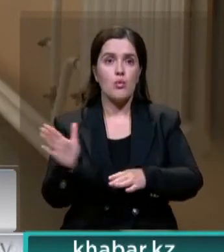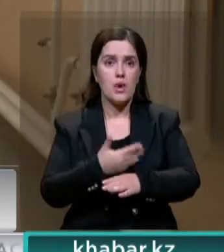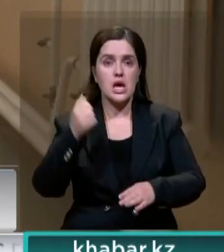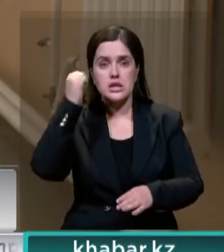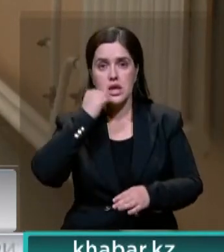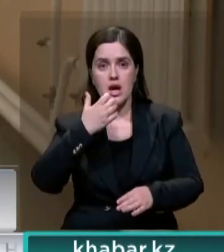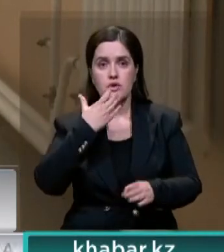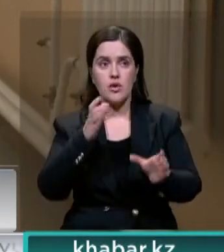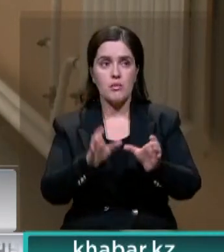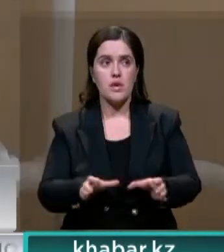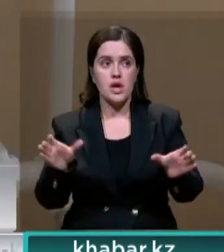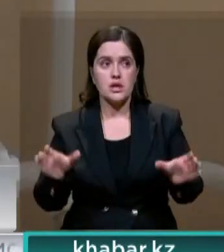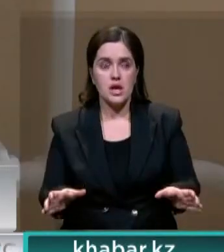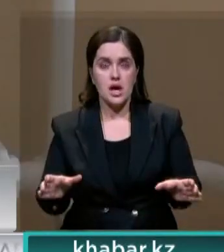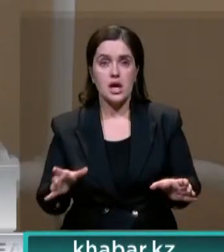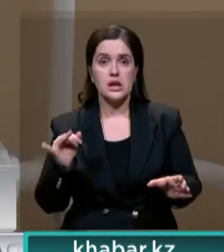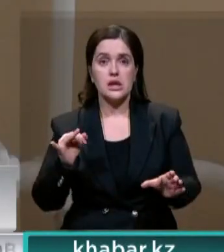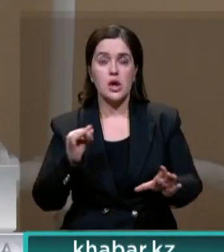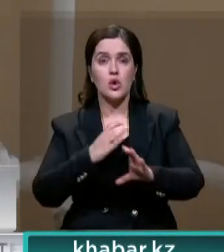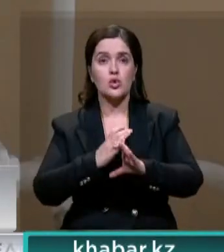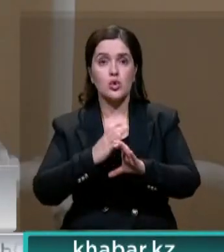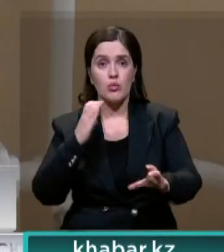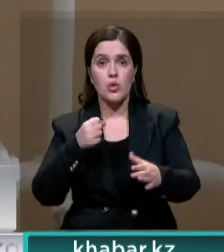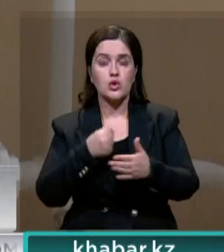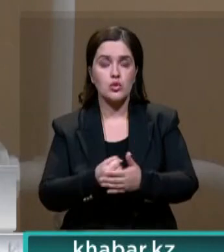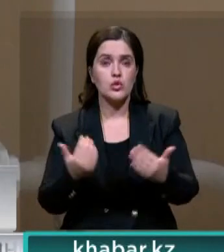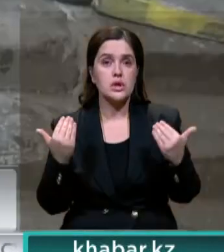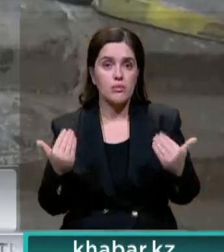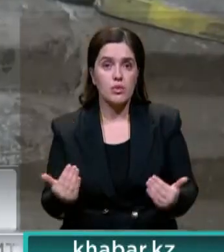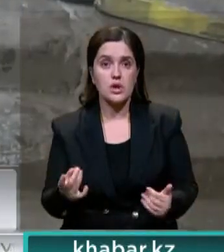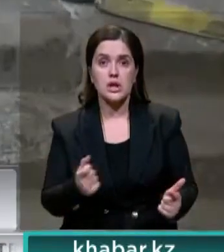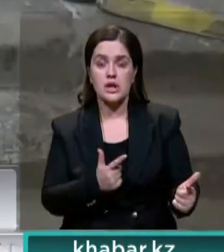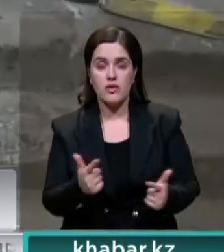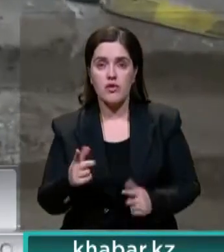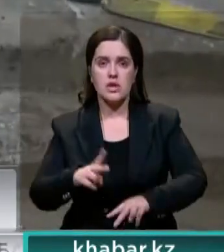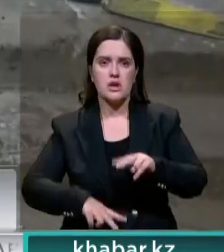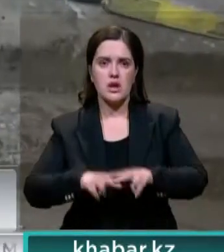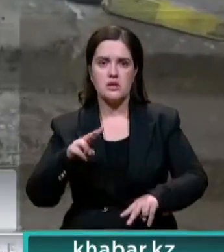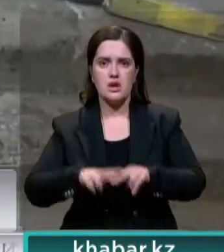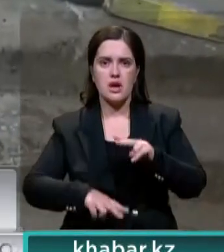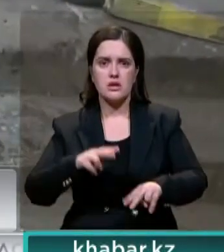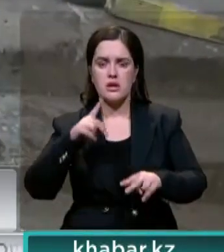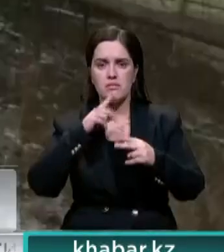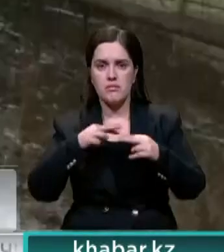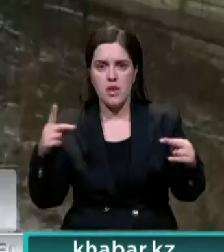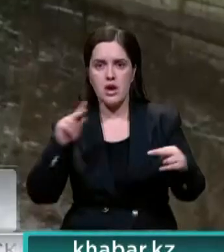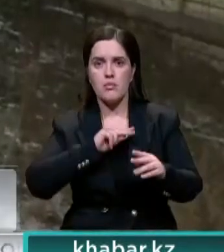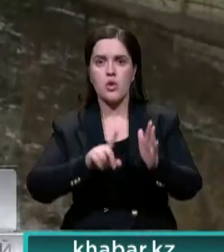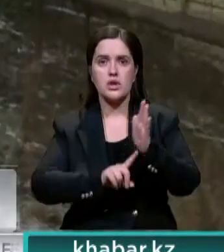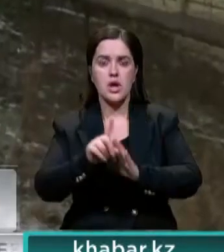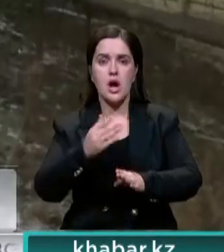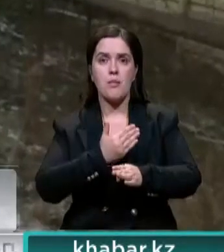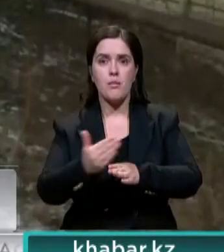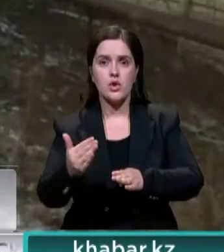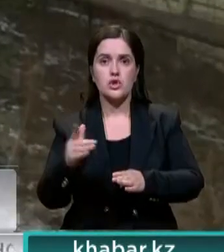подрядчики не уложились в сроки и трубы к зданию школы до сих пор не провели. Однако строители оправдываются. Работы начали поздно из-за того, что